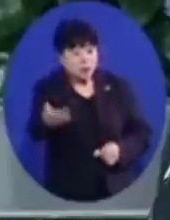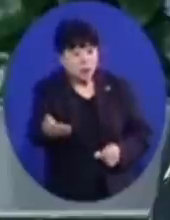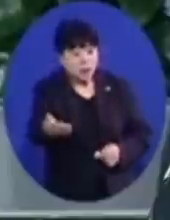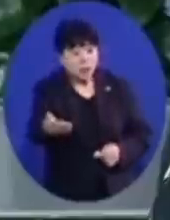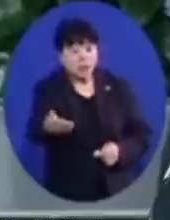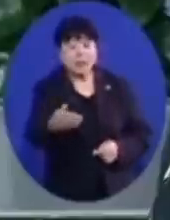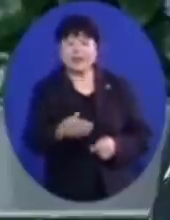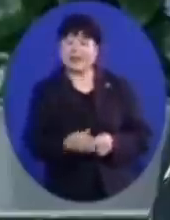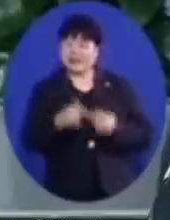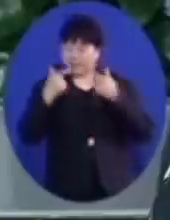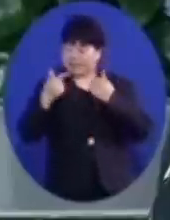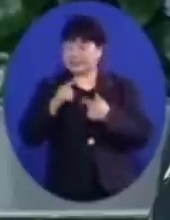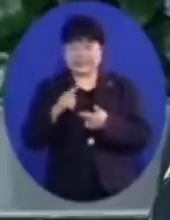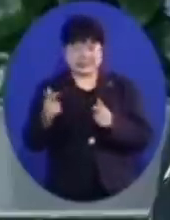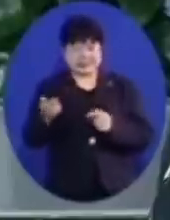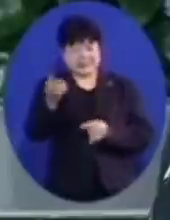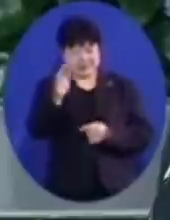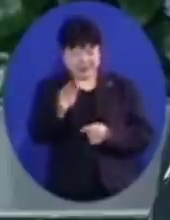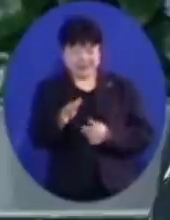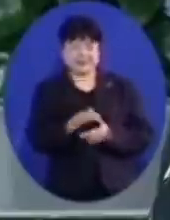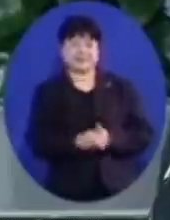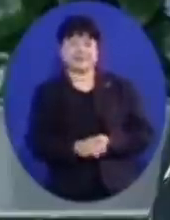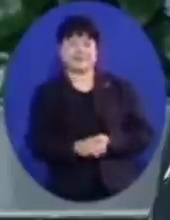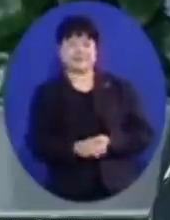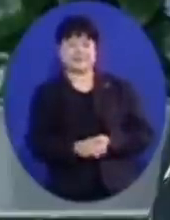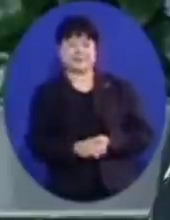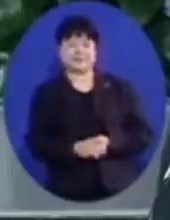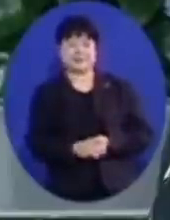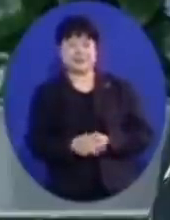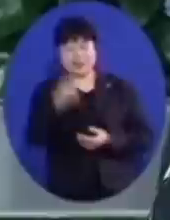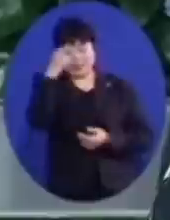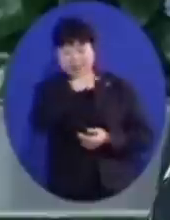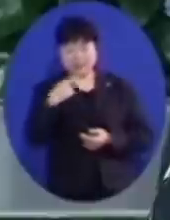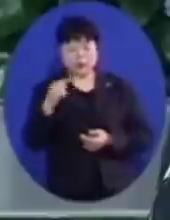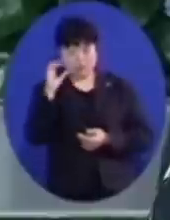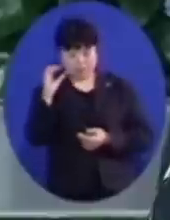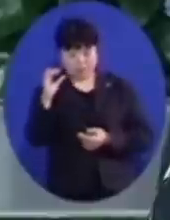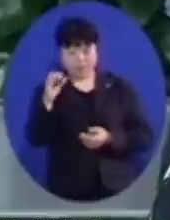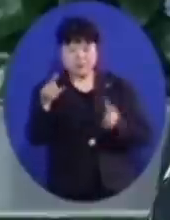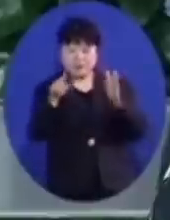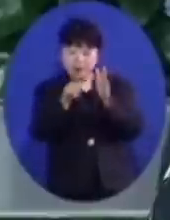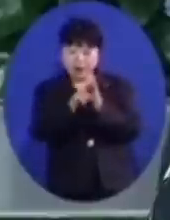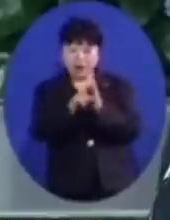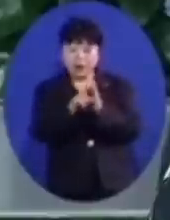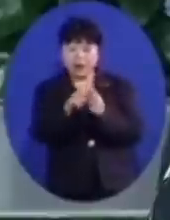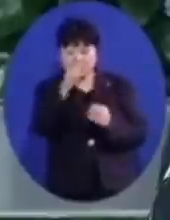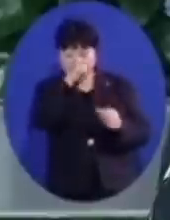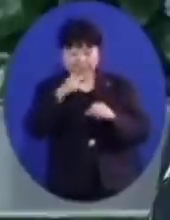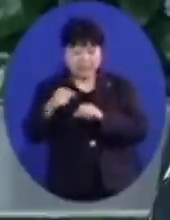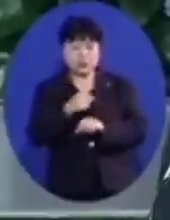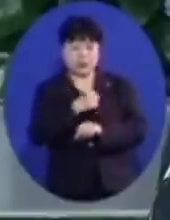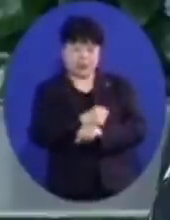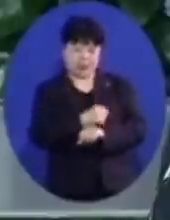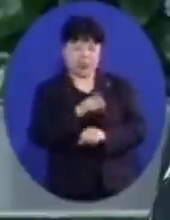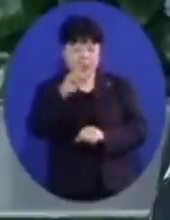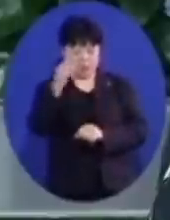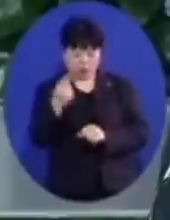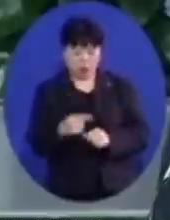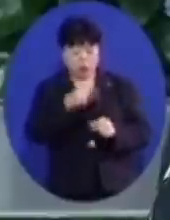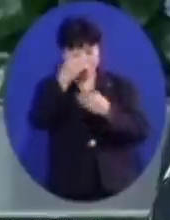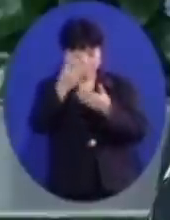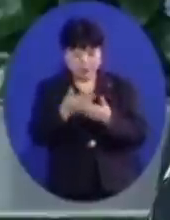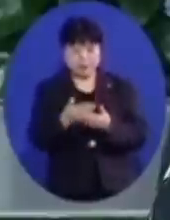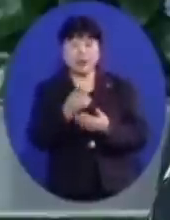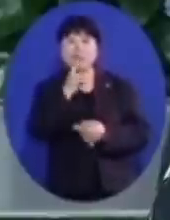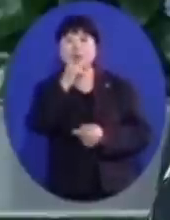지옥은 곧 간다고 말할 수 없지만은 테더링을 믿으면 선한 행위를 해도 구원을